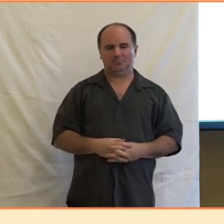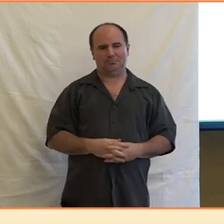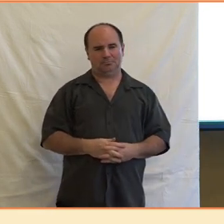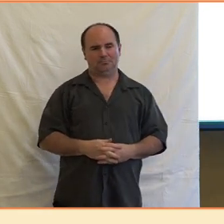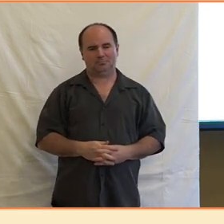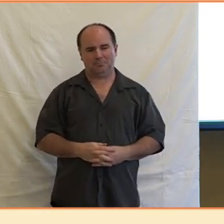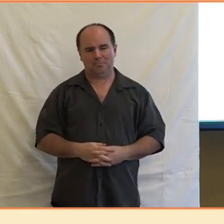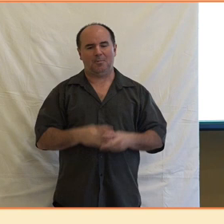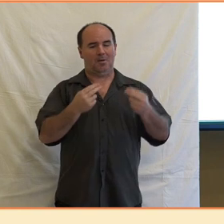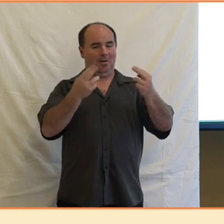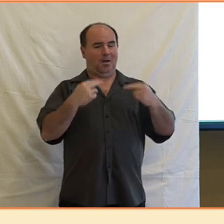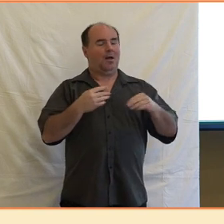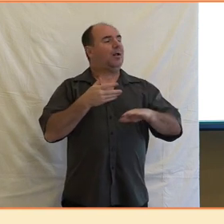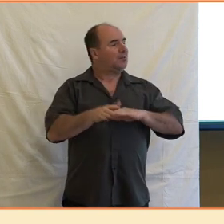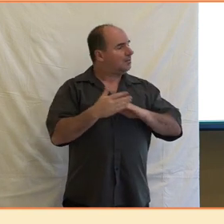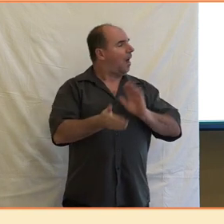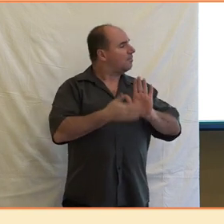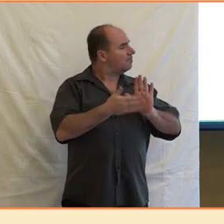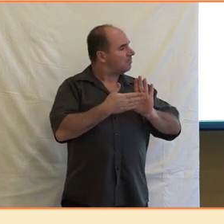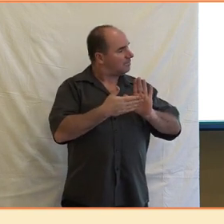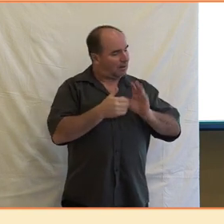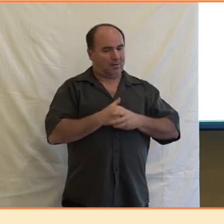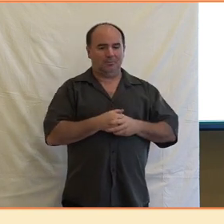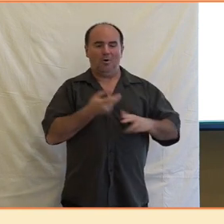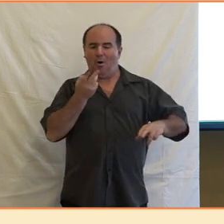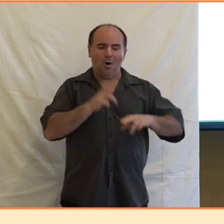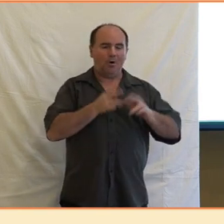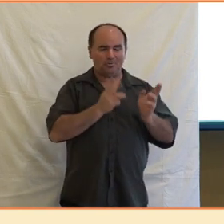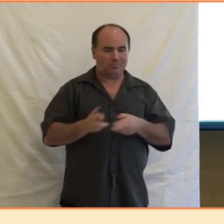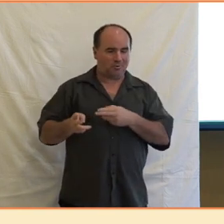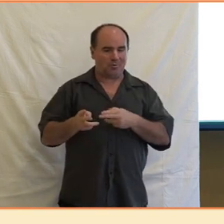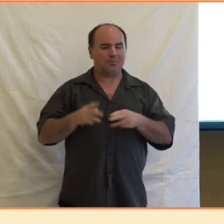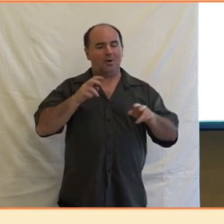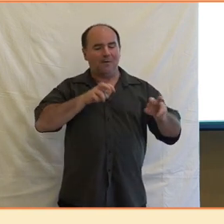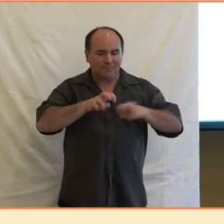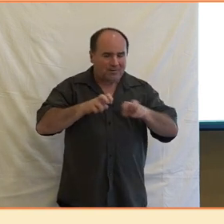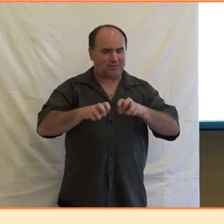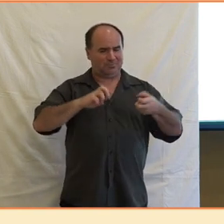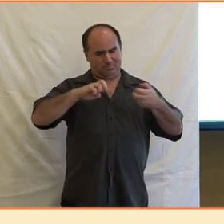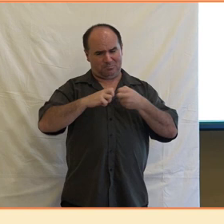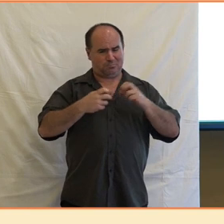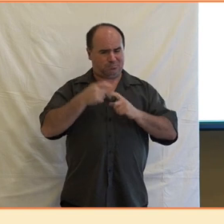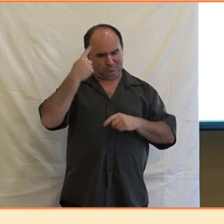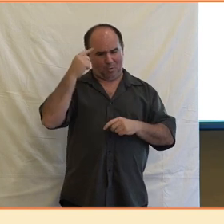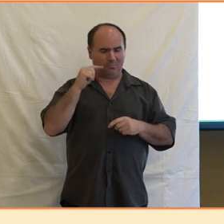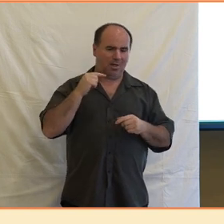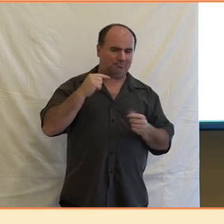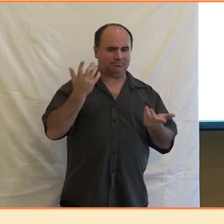Dalším příkladem je tedy zhoršená možnost řešit nějaký problém, chybějící plnohodnotné nedigitální